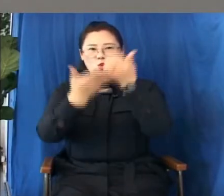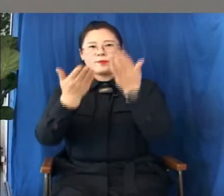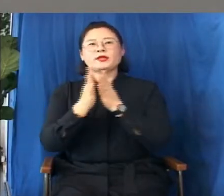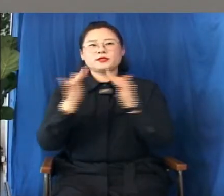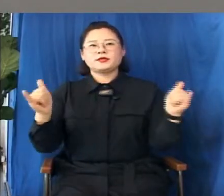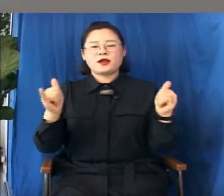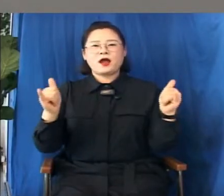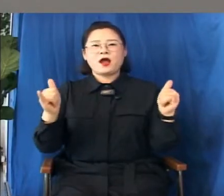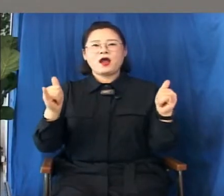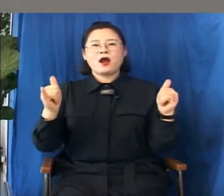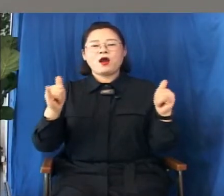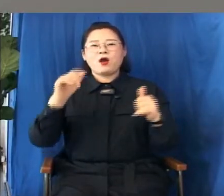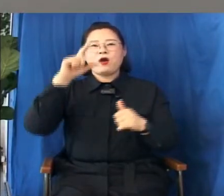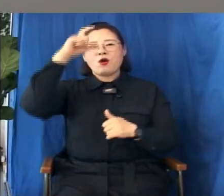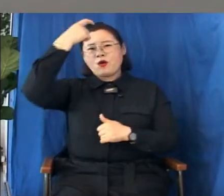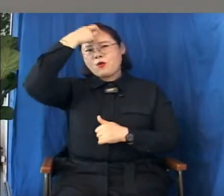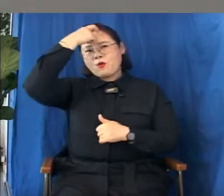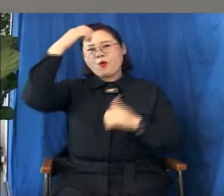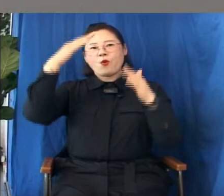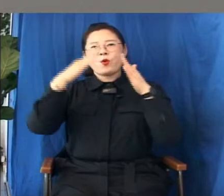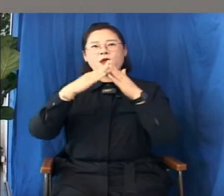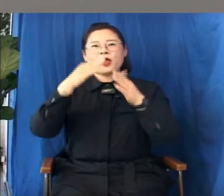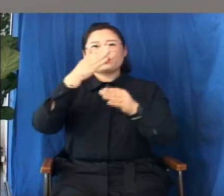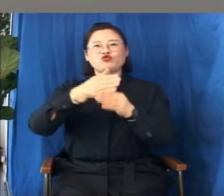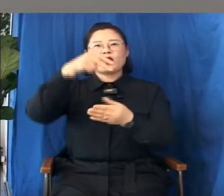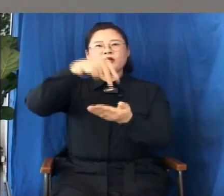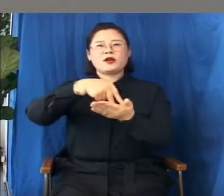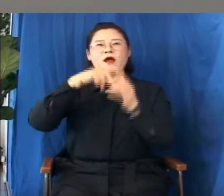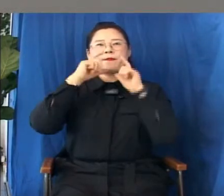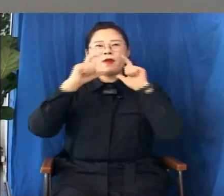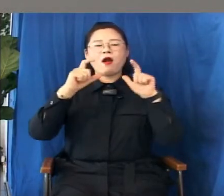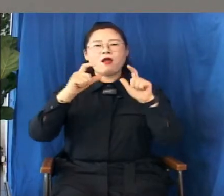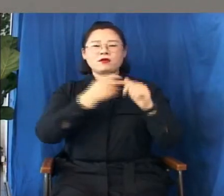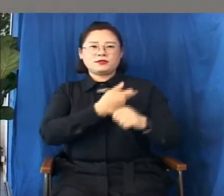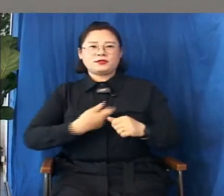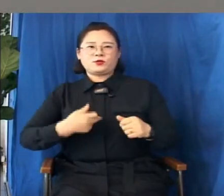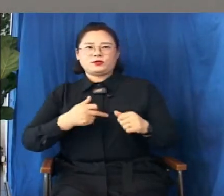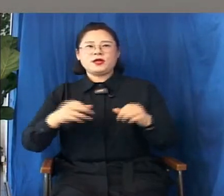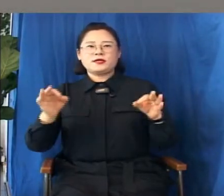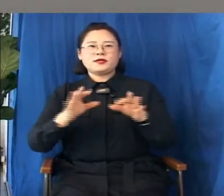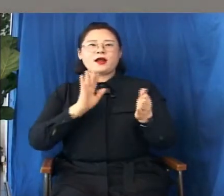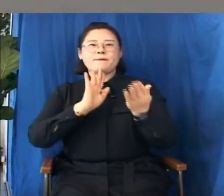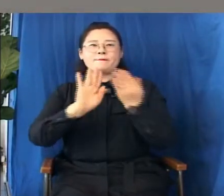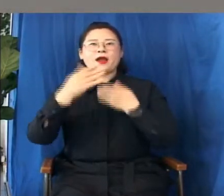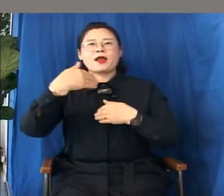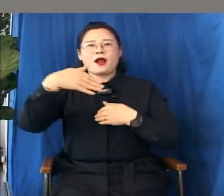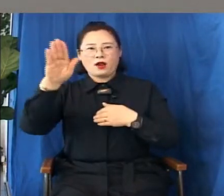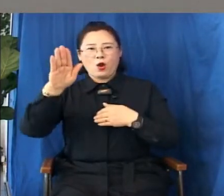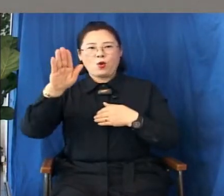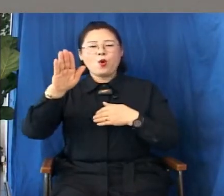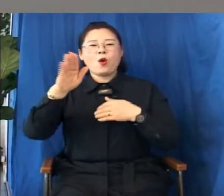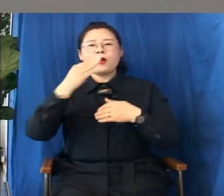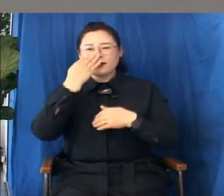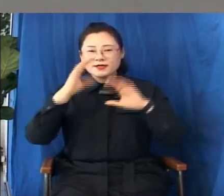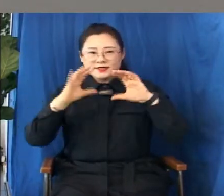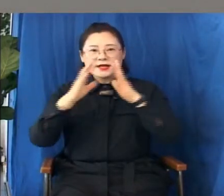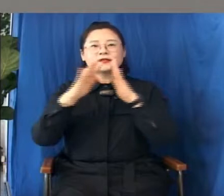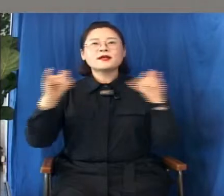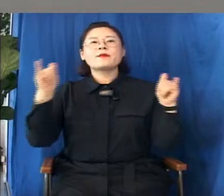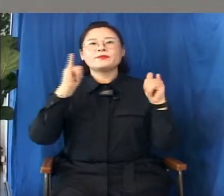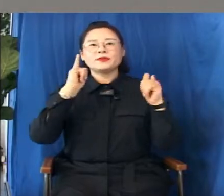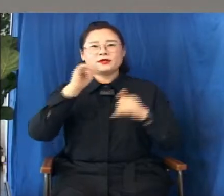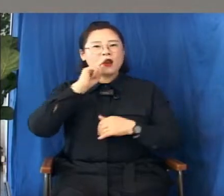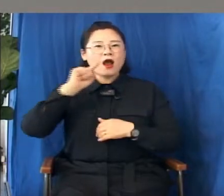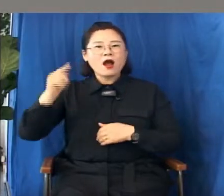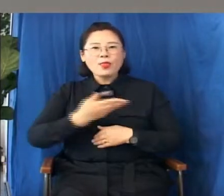공회 중에 일어나 명하여 사도들을 잠깐 밖에 나가게 하고 말하되 이스라엘 사람들아 너희가